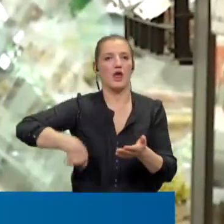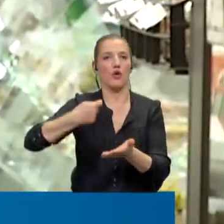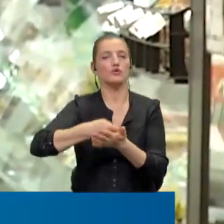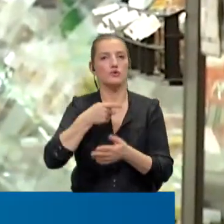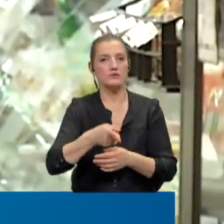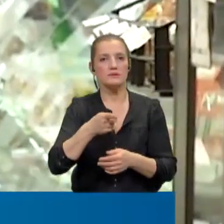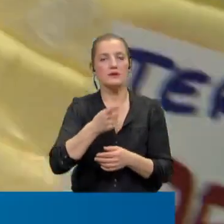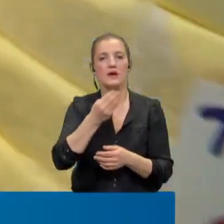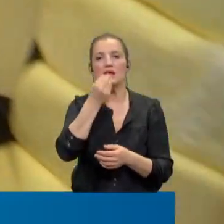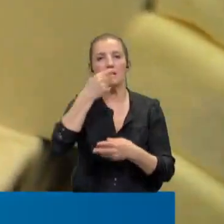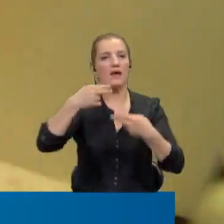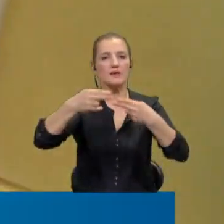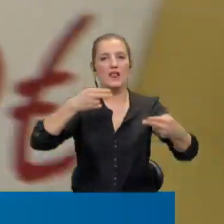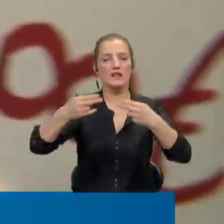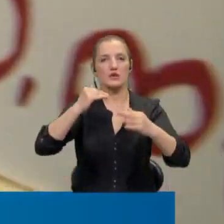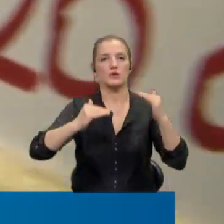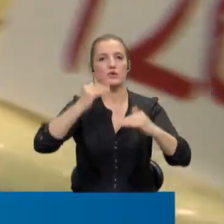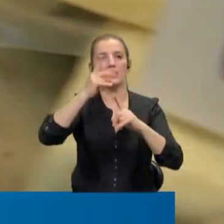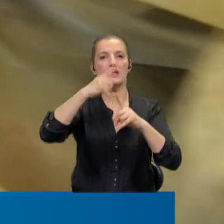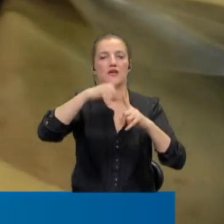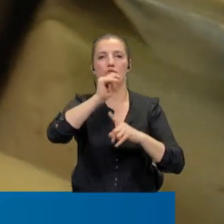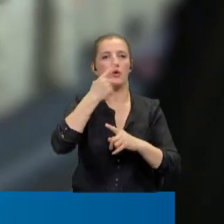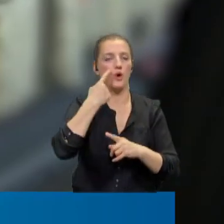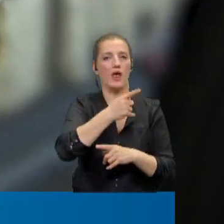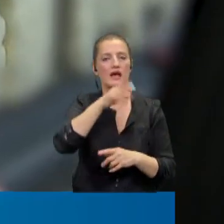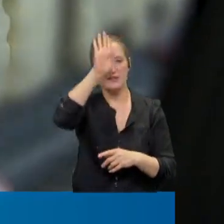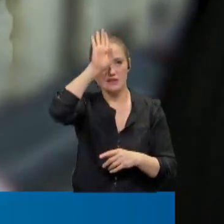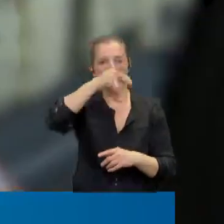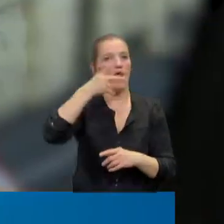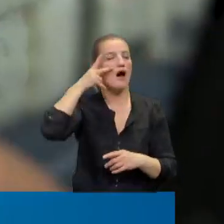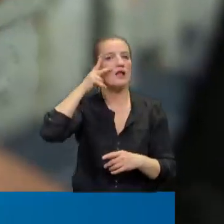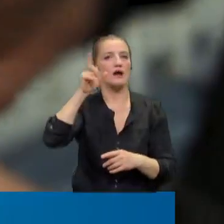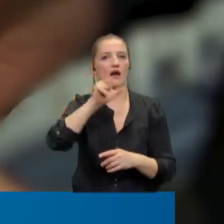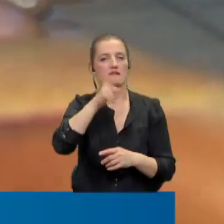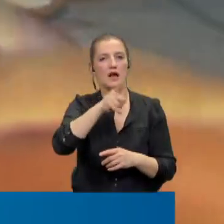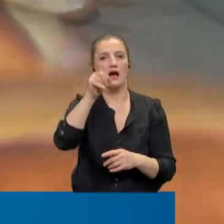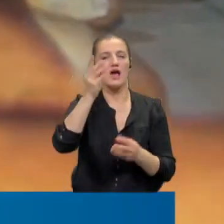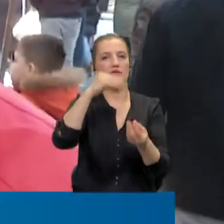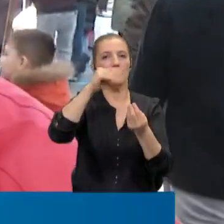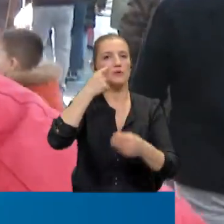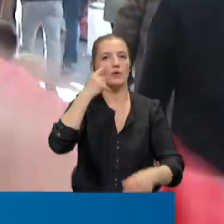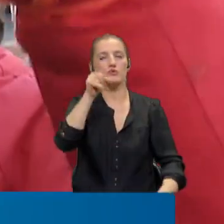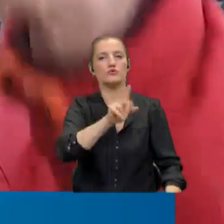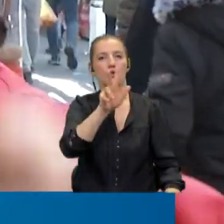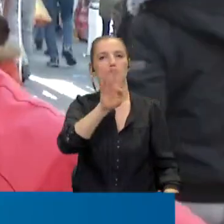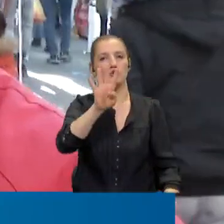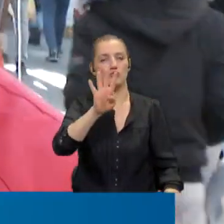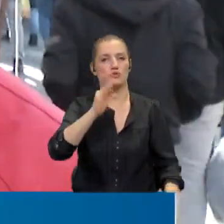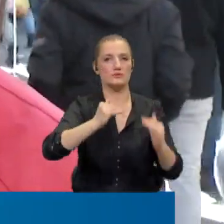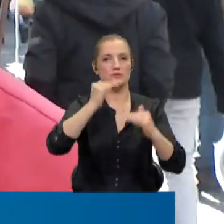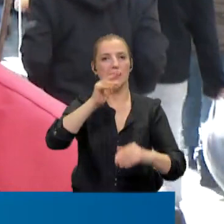tüketici Çünkü gıda etiketleri yüksek ito'ya göre İstanbul'un enflasyonu Aralık ayında yüzde 34'ü açtı dolar